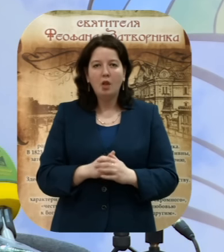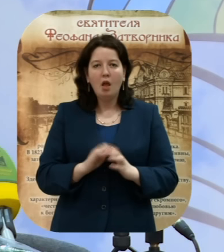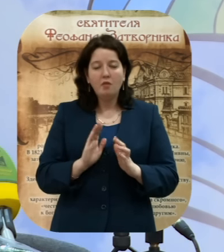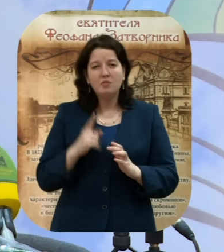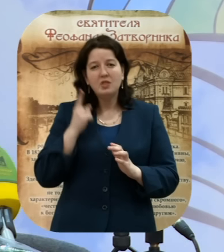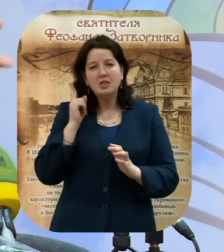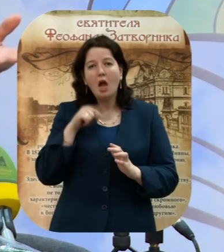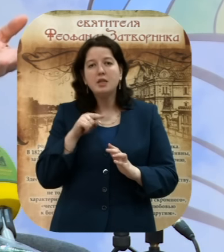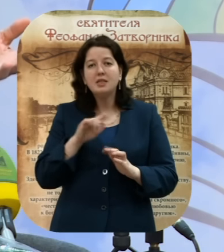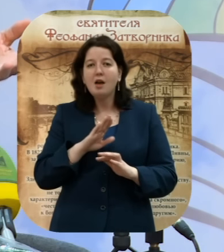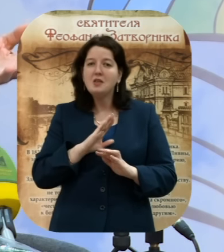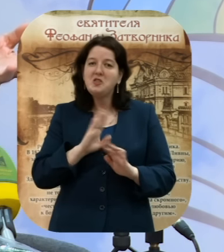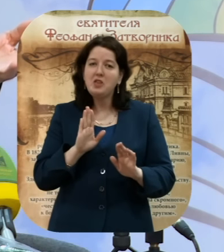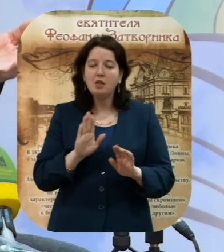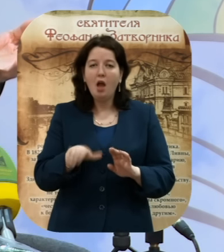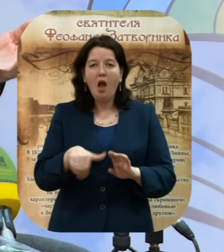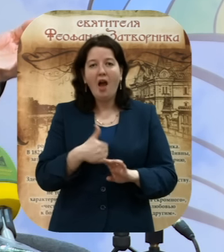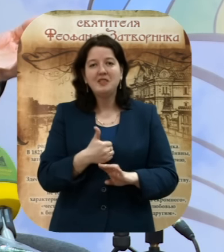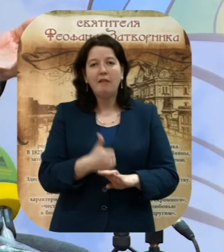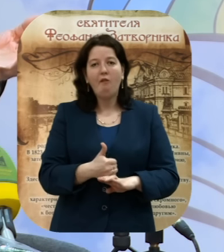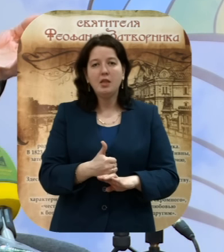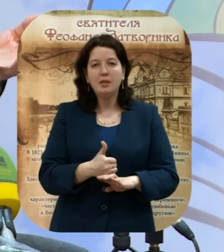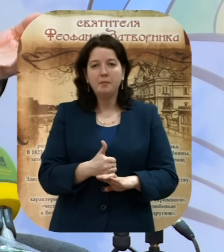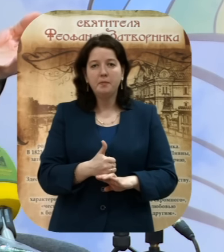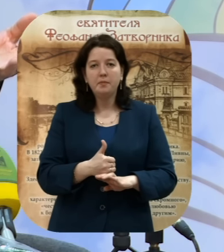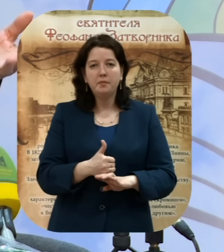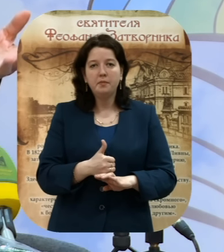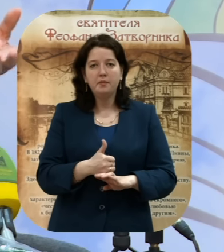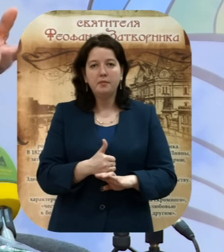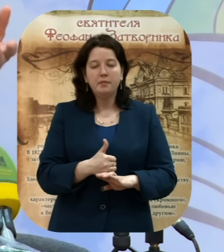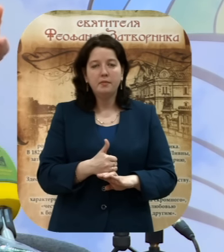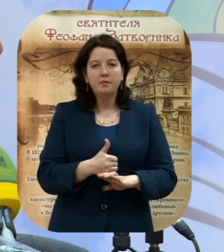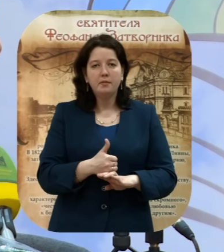знаете, нет оснований